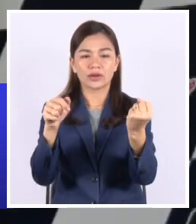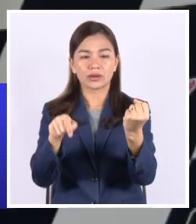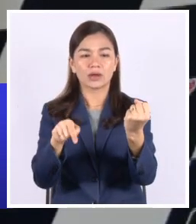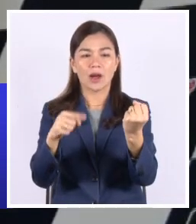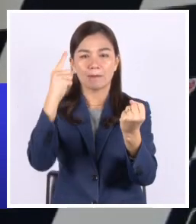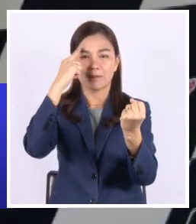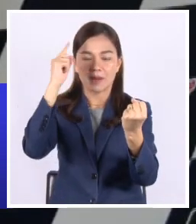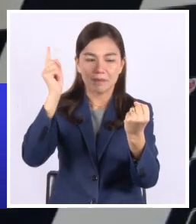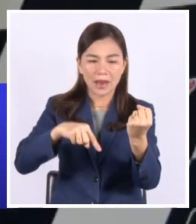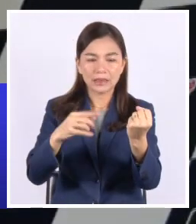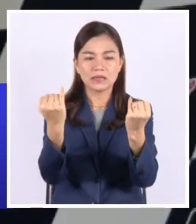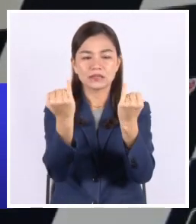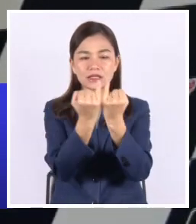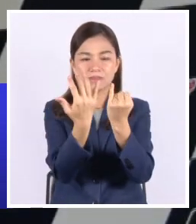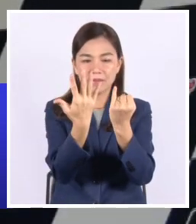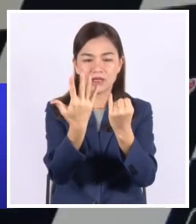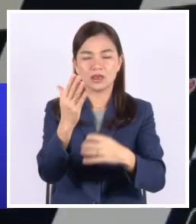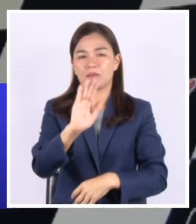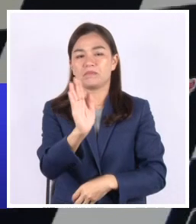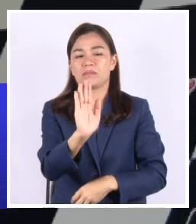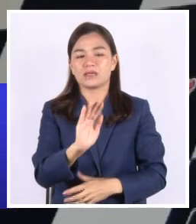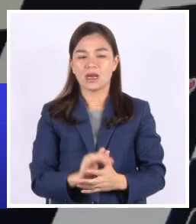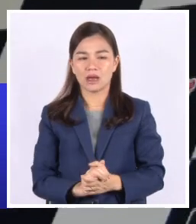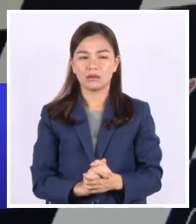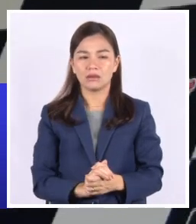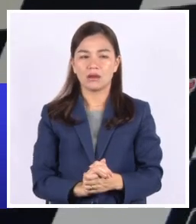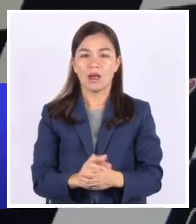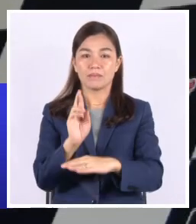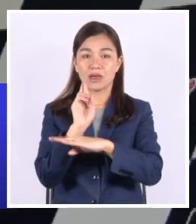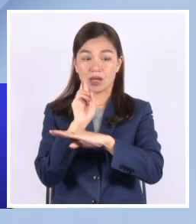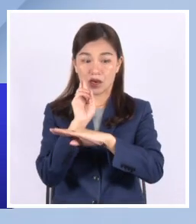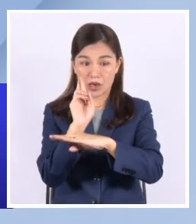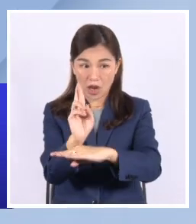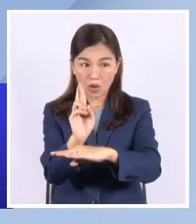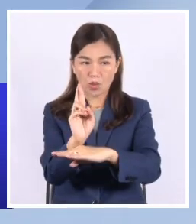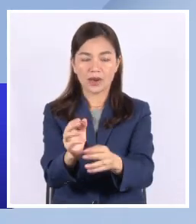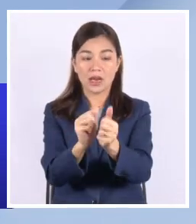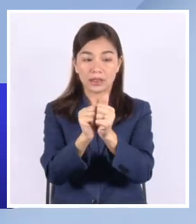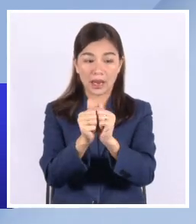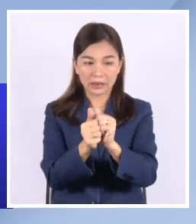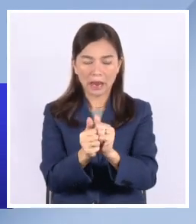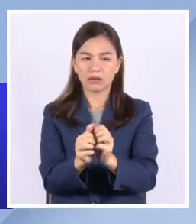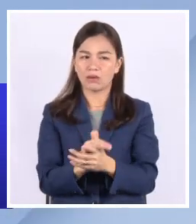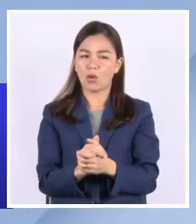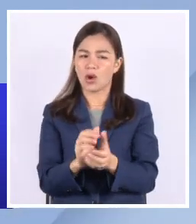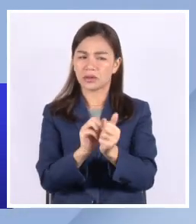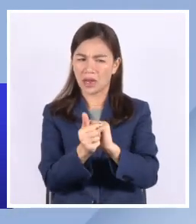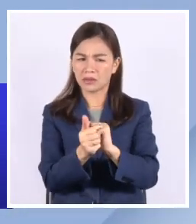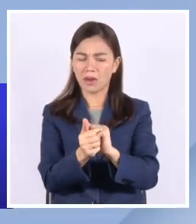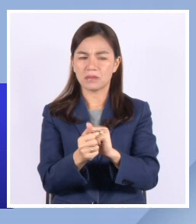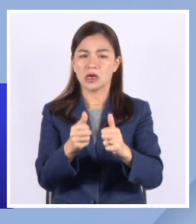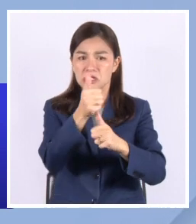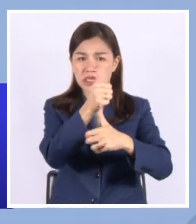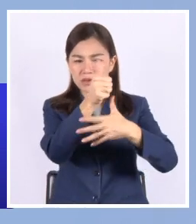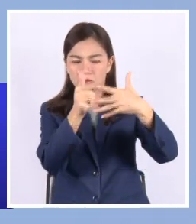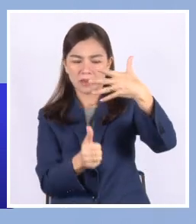ไม่เป็นขับไม่ชินหรือไม่ถนัดอะไรหรือเปล่าเขามีดีกรีรางวัลในอันดับท็อป5อยู่เยอะมากเลยนะคะซึ่งหลังจากเกิ